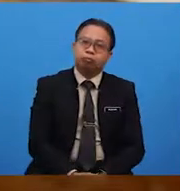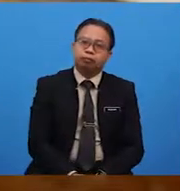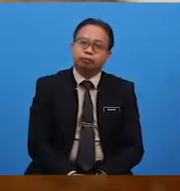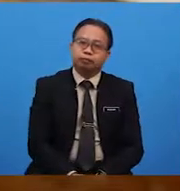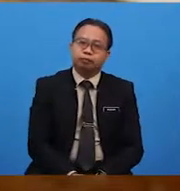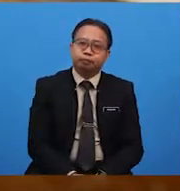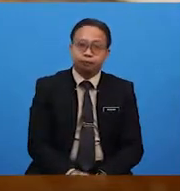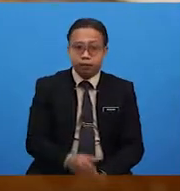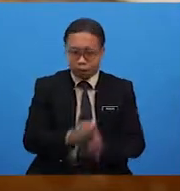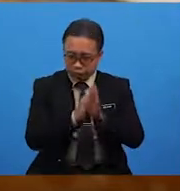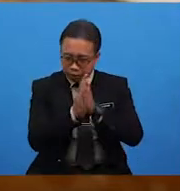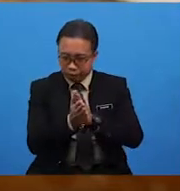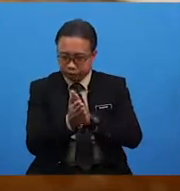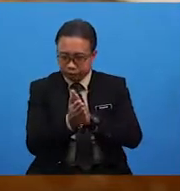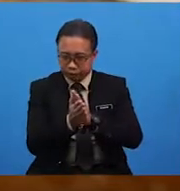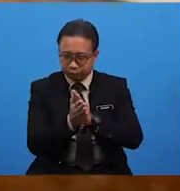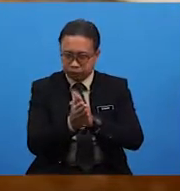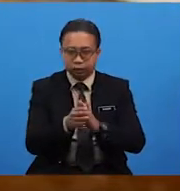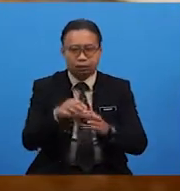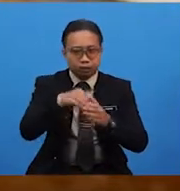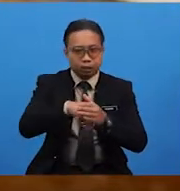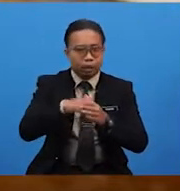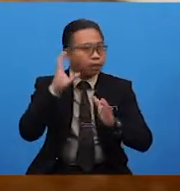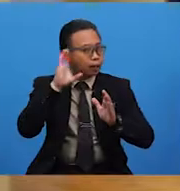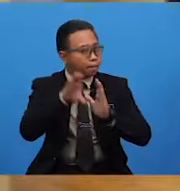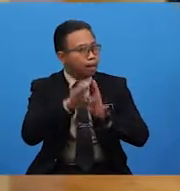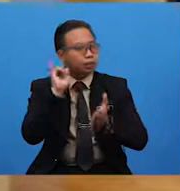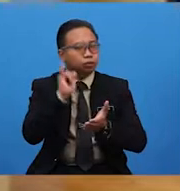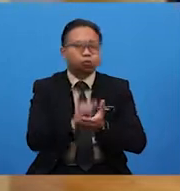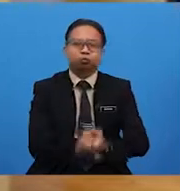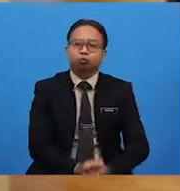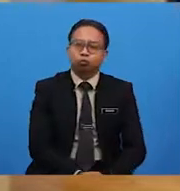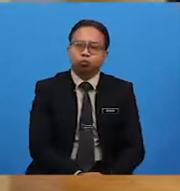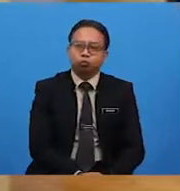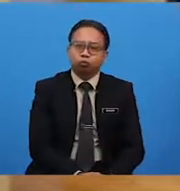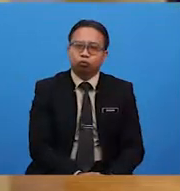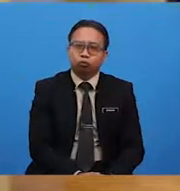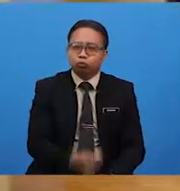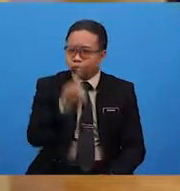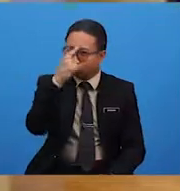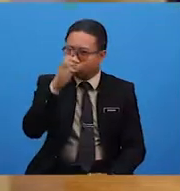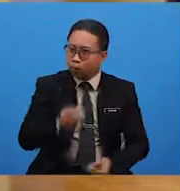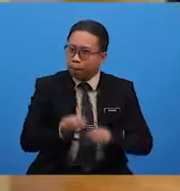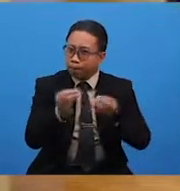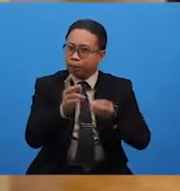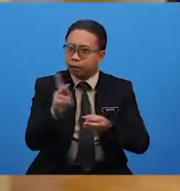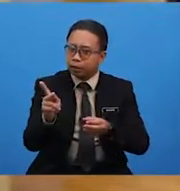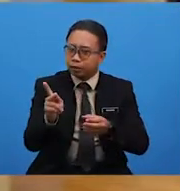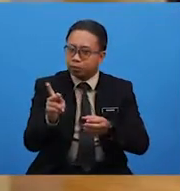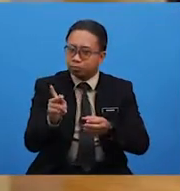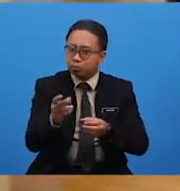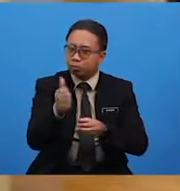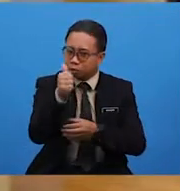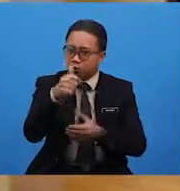jelas kelihatan konflik yang berlaku dalam gambar itu oke dan sebagai untuk memberikan sebagai pengukuhan lagi